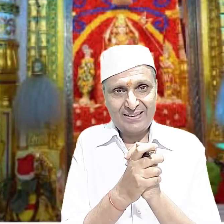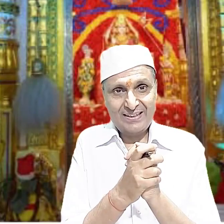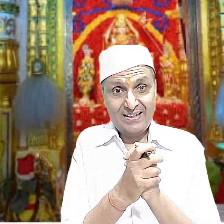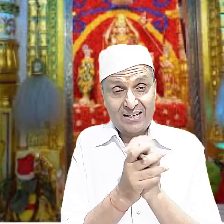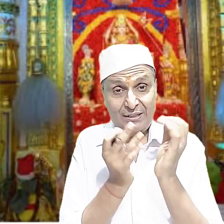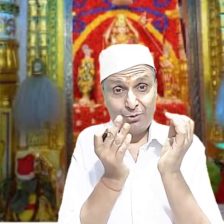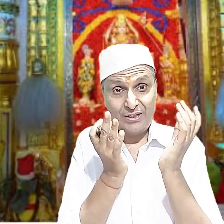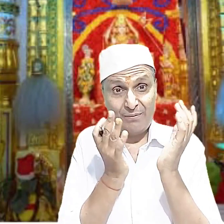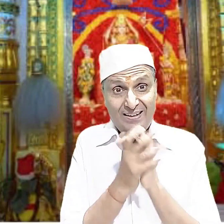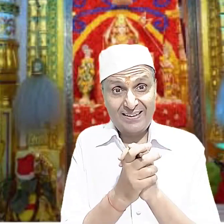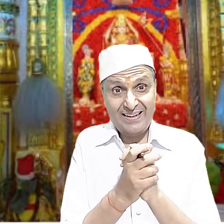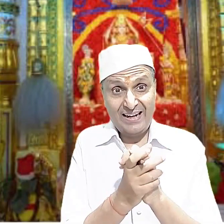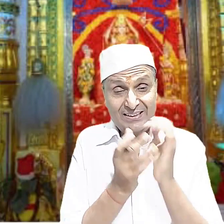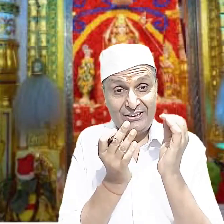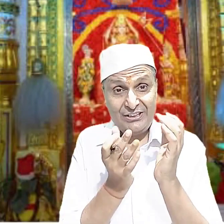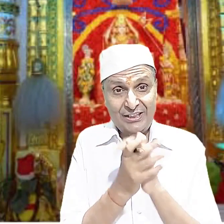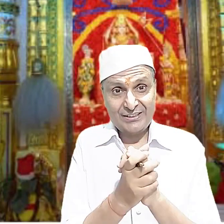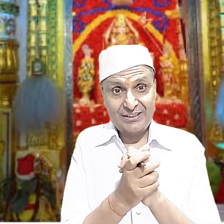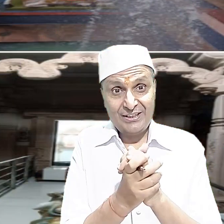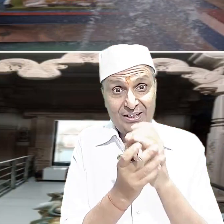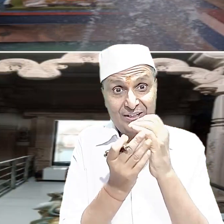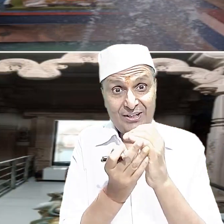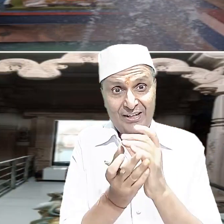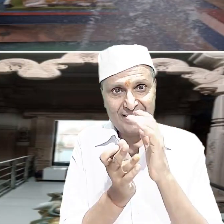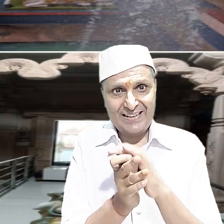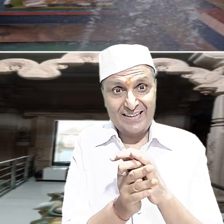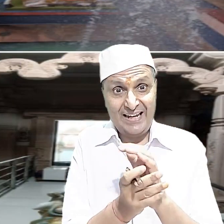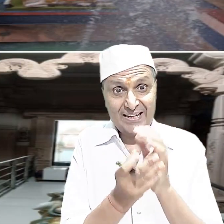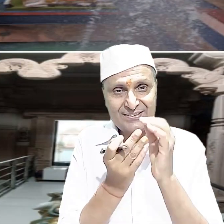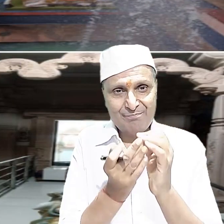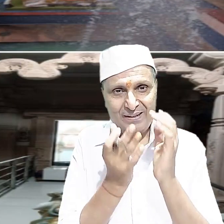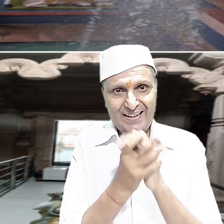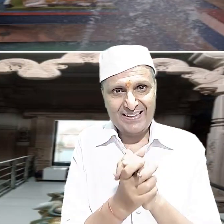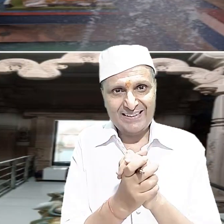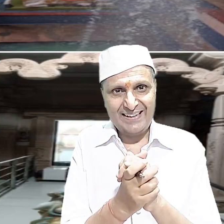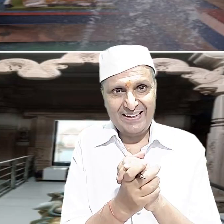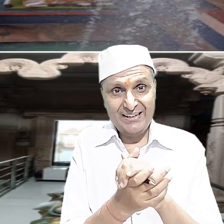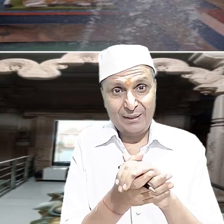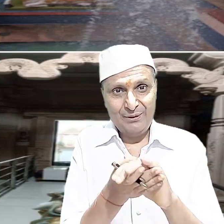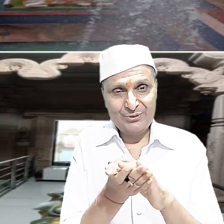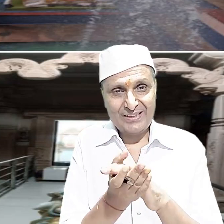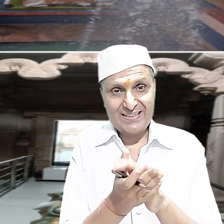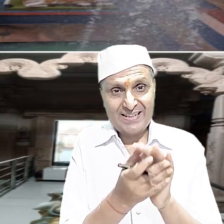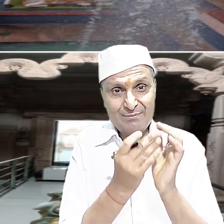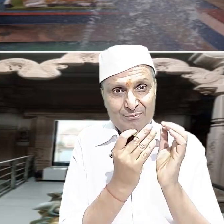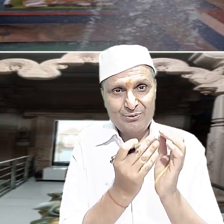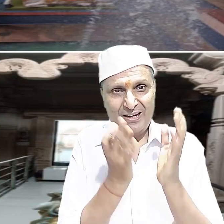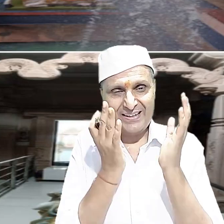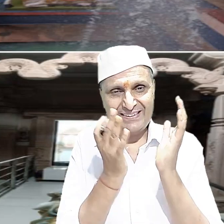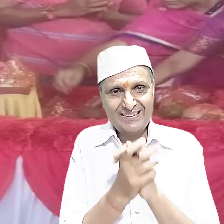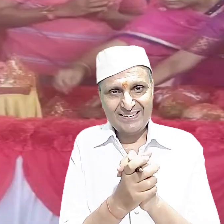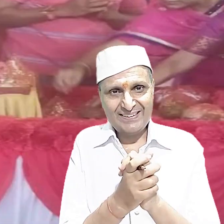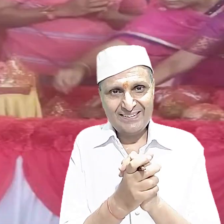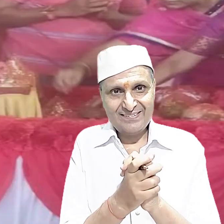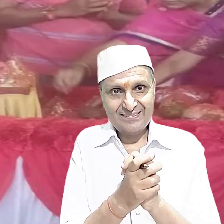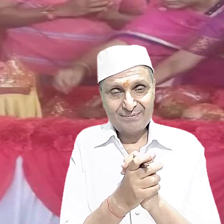बात है। अति बुद्धिमान, अति शिक्षित, लिटरेट कहे जाते हैं, संपन्न कहे जाते हैं, तभी तो जगह जगह हम मुंह मारने